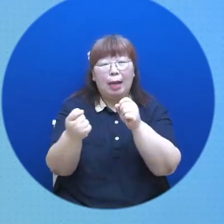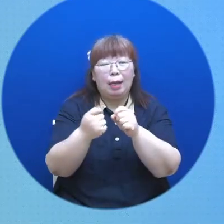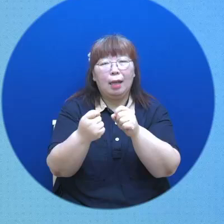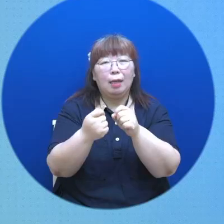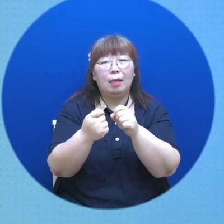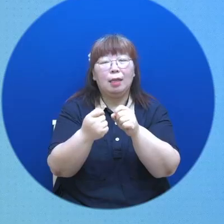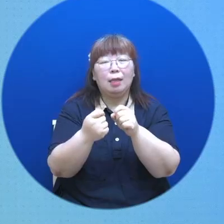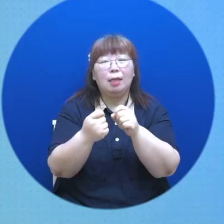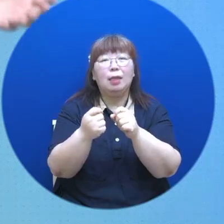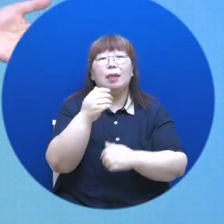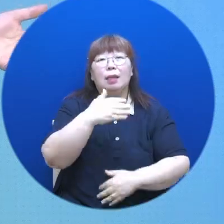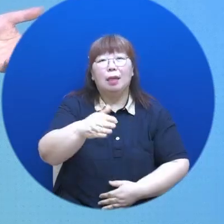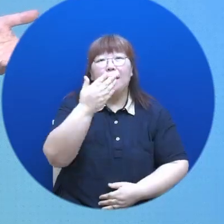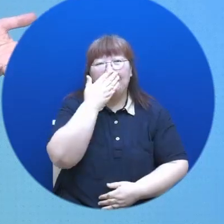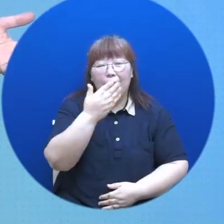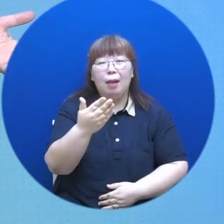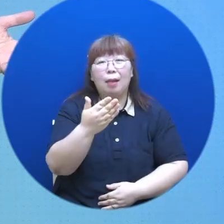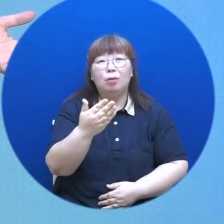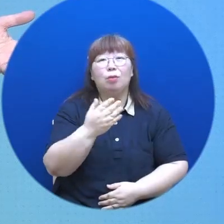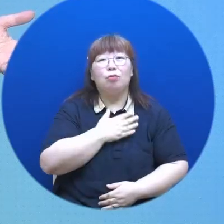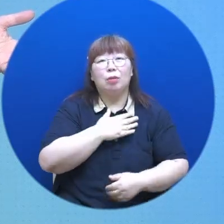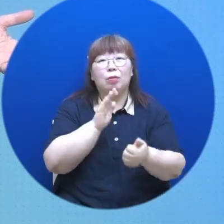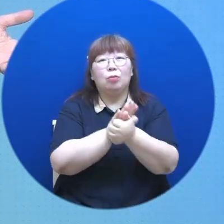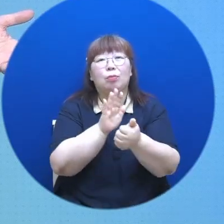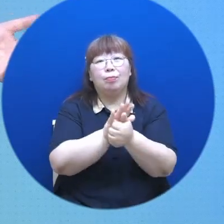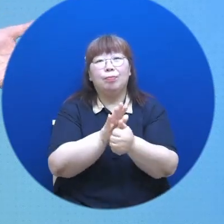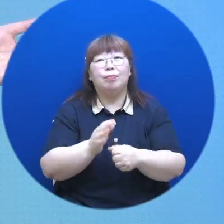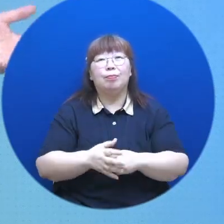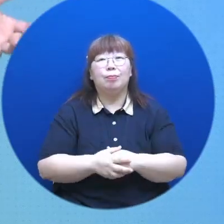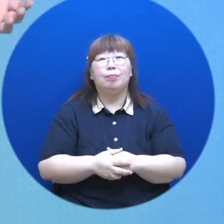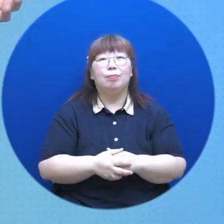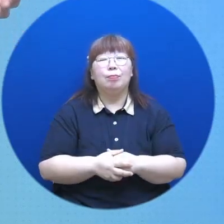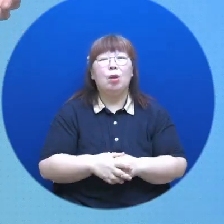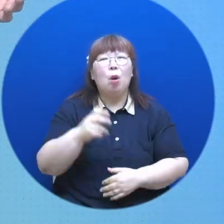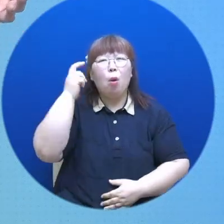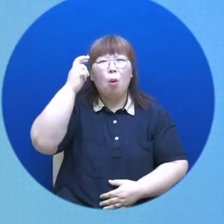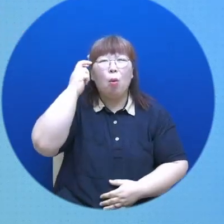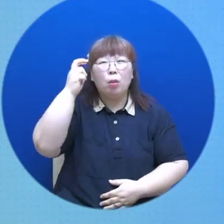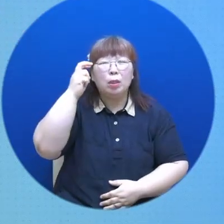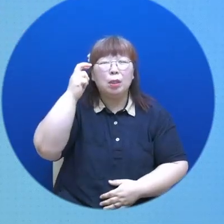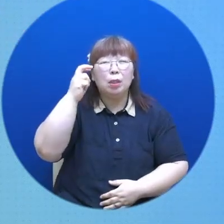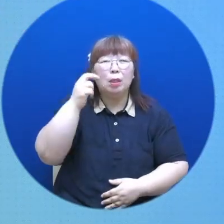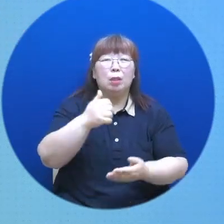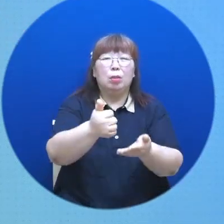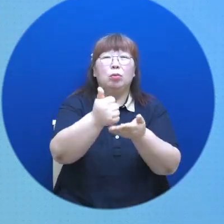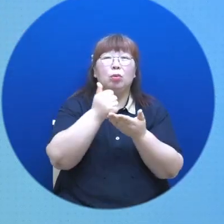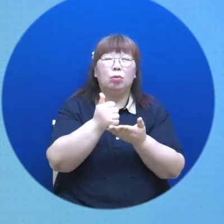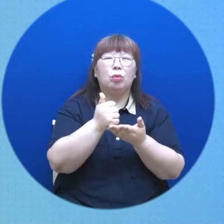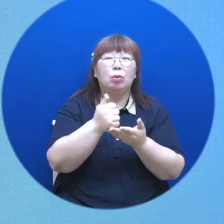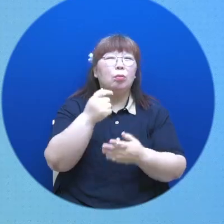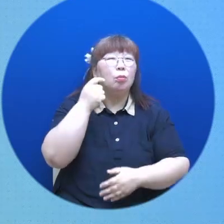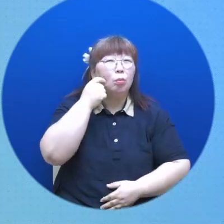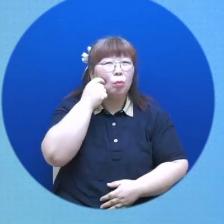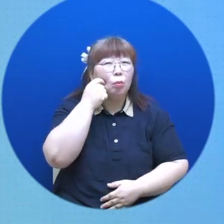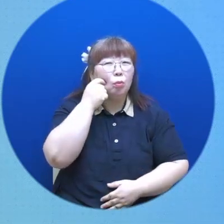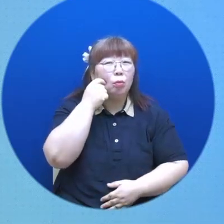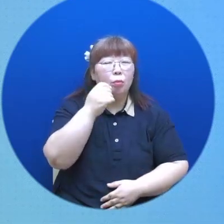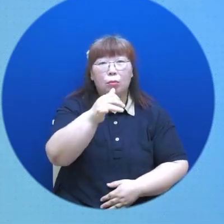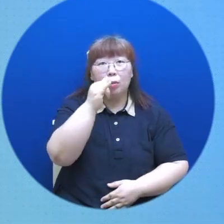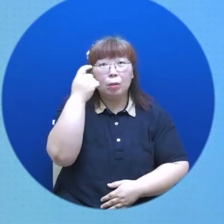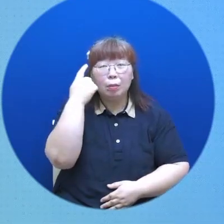있도록 곁에 있어 줄 겁니다. 혹시 초청 못하신 분들